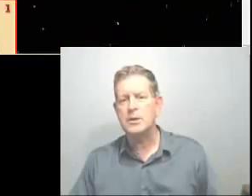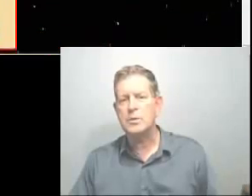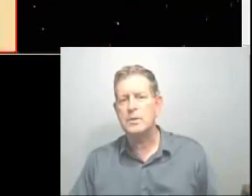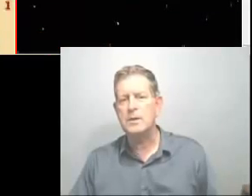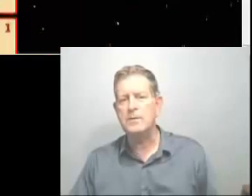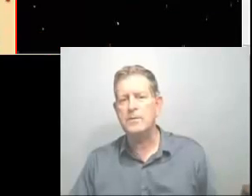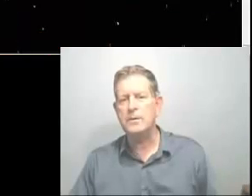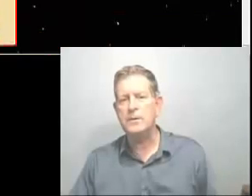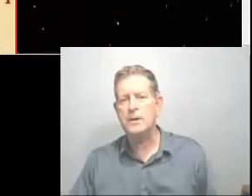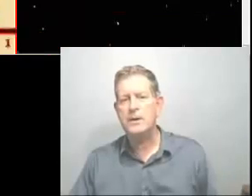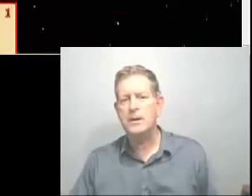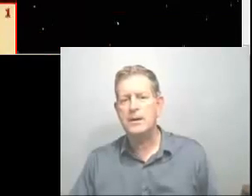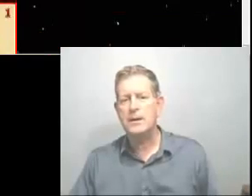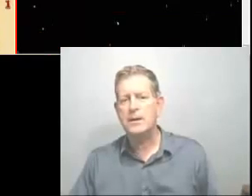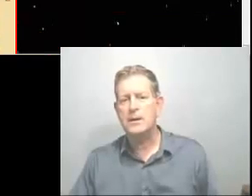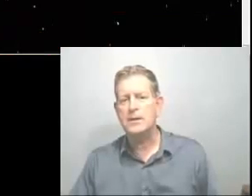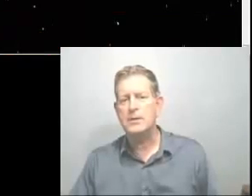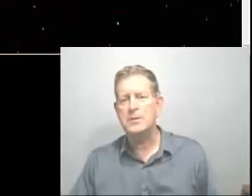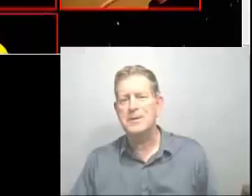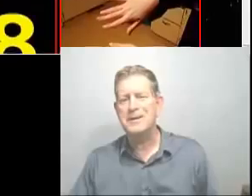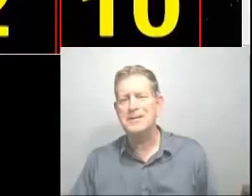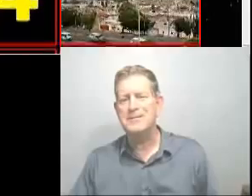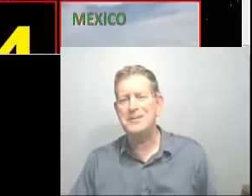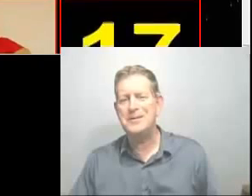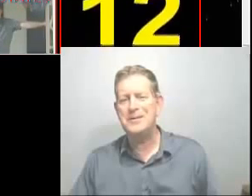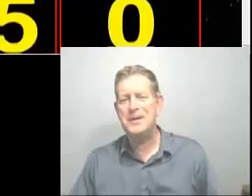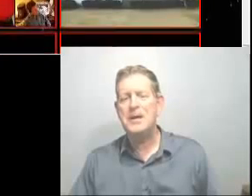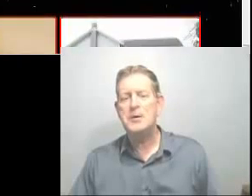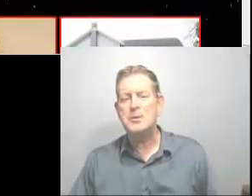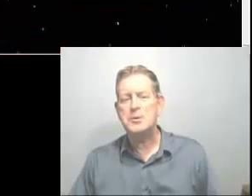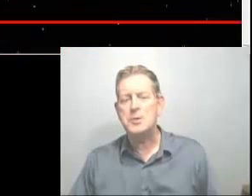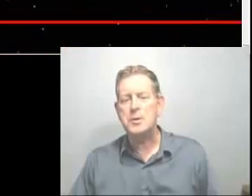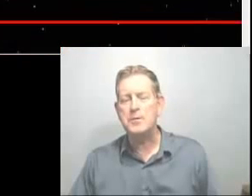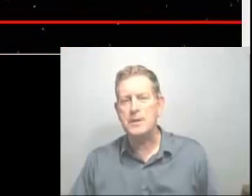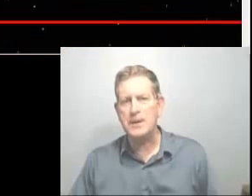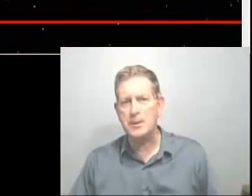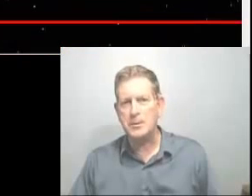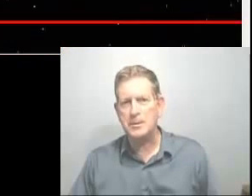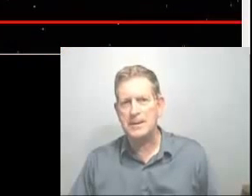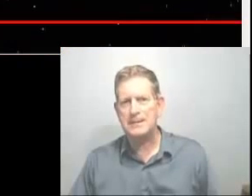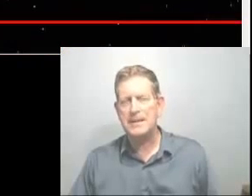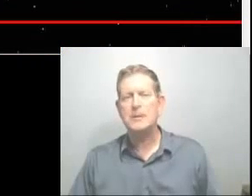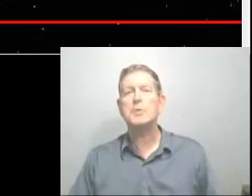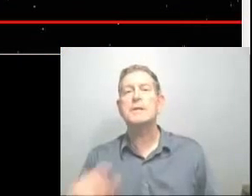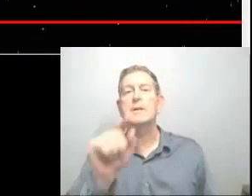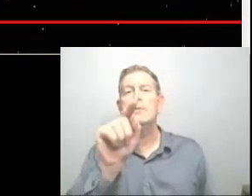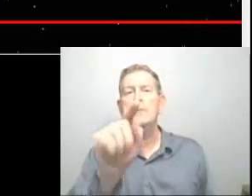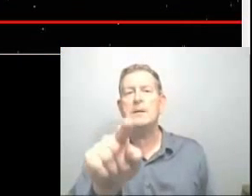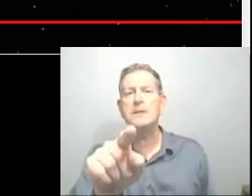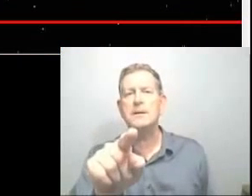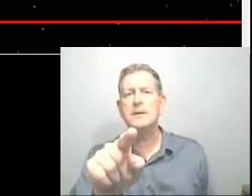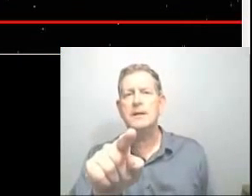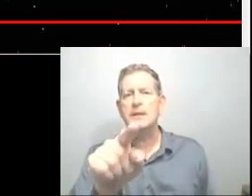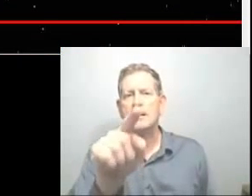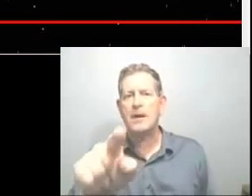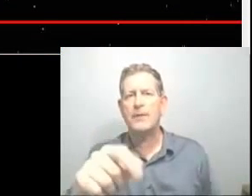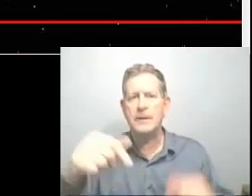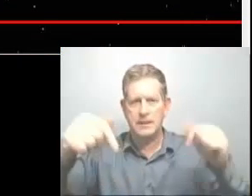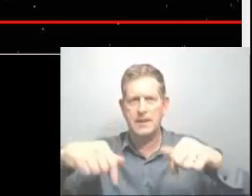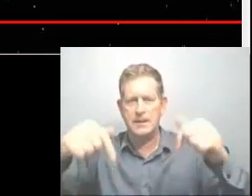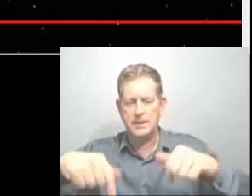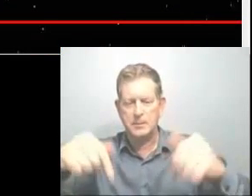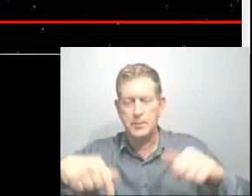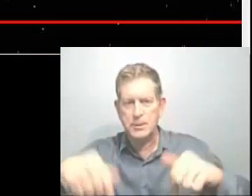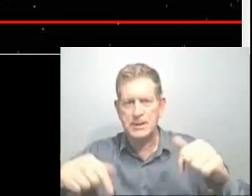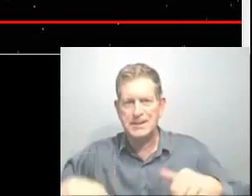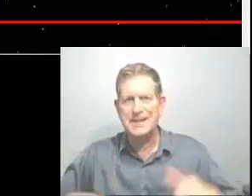Hein, qui suivent ce vidéo. Hein. Donc c'était vous maintenant de